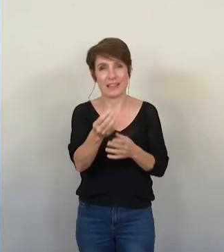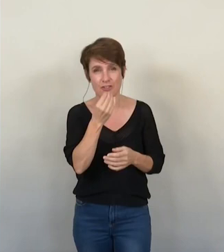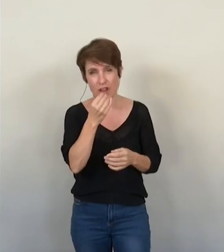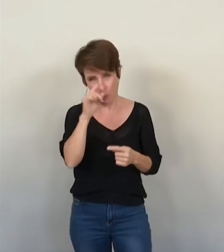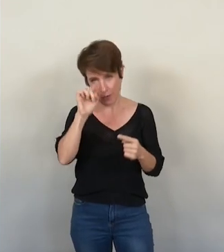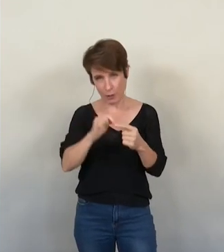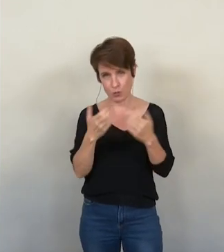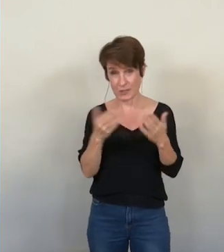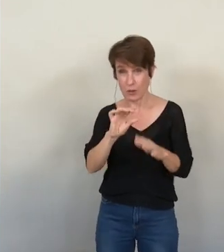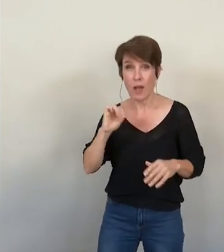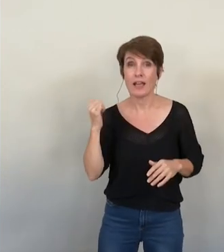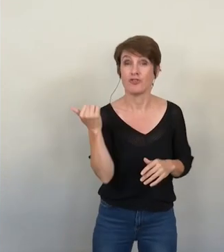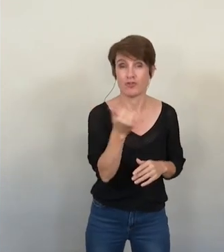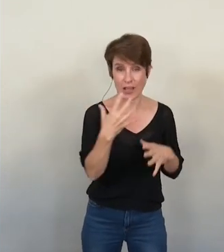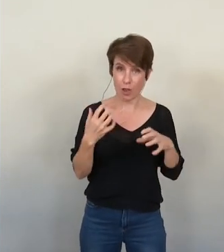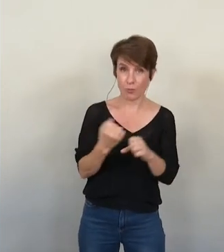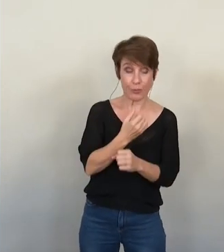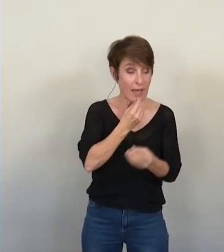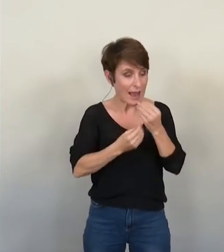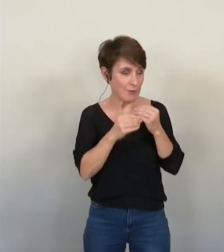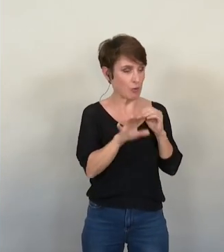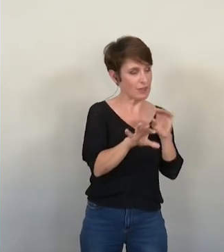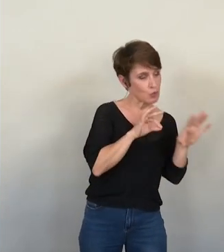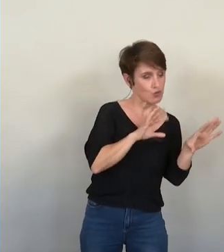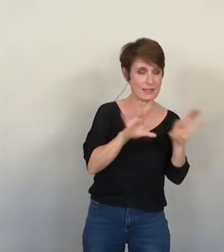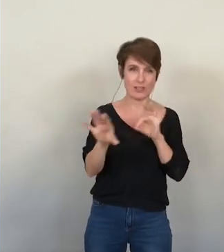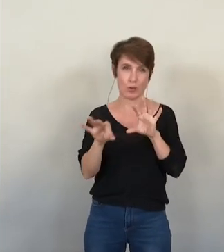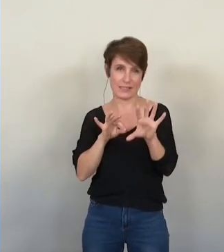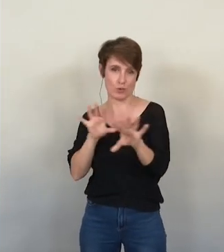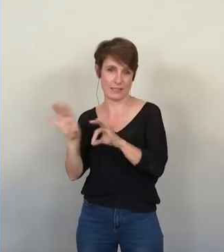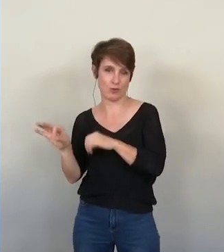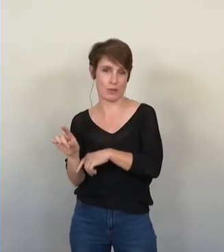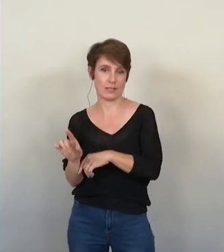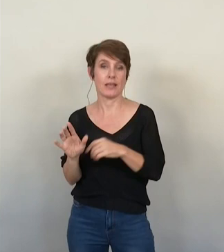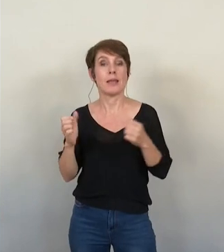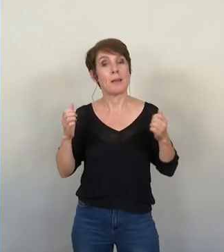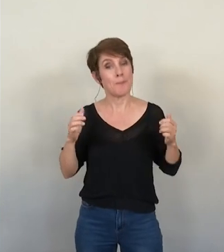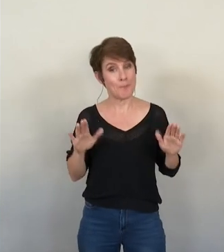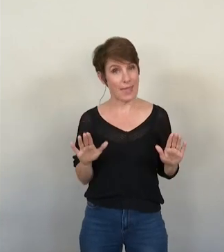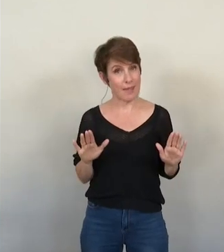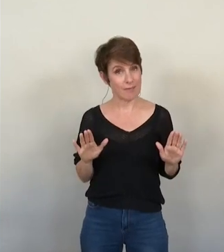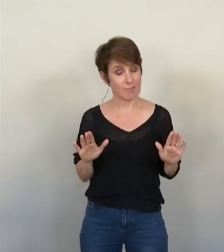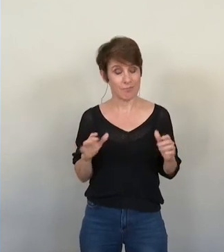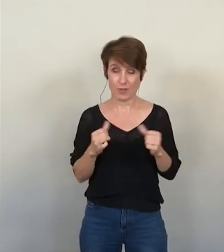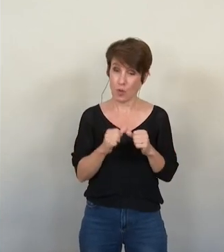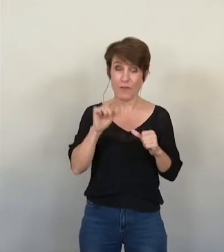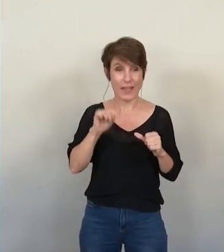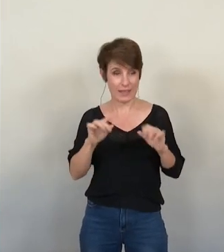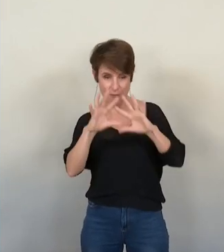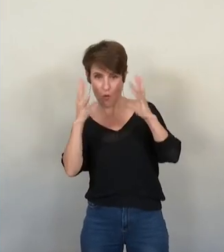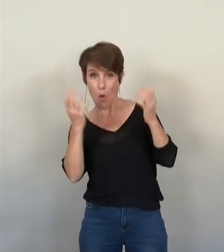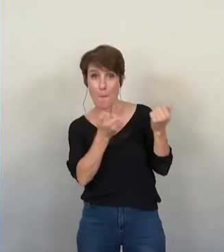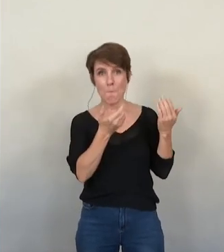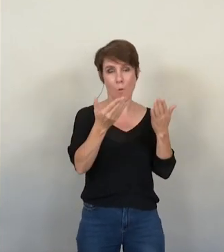chacun puisse avoir accès à une alimentation qui soit choisie ceci étant on on doit se fixer un paysage alimentaire qui soit